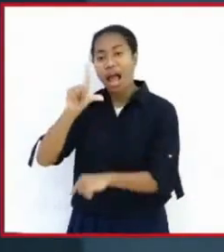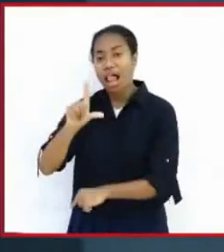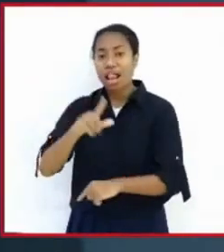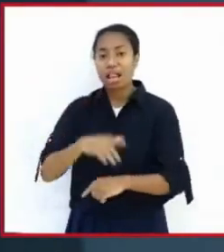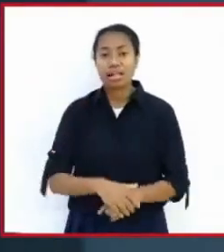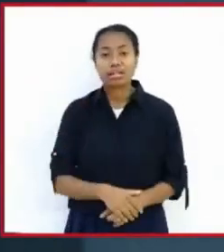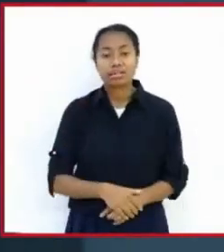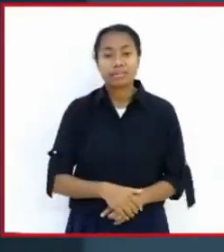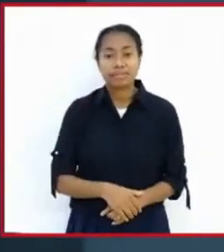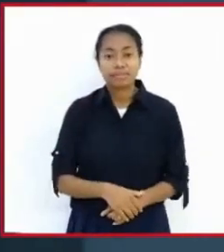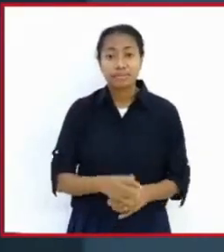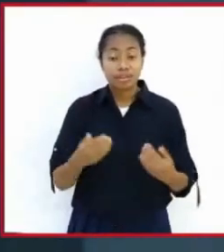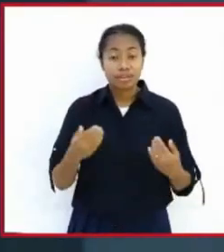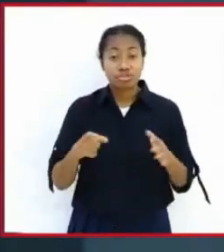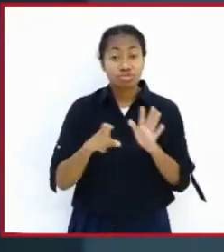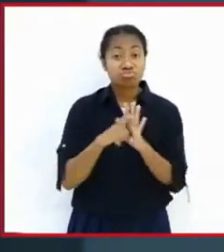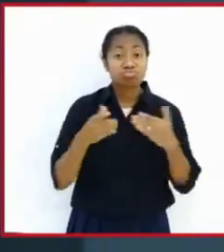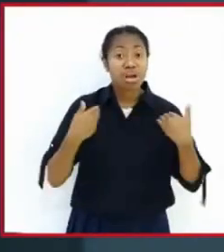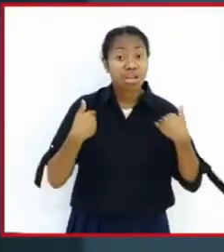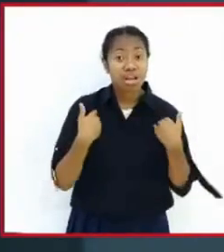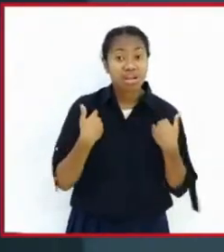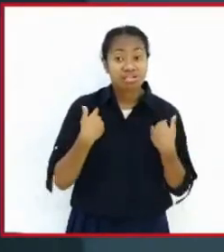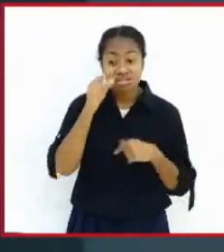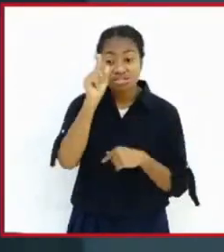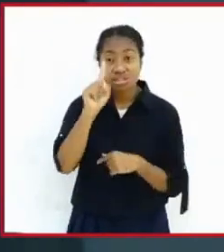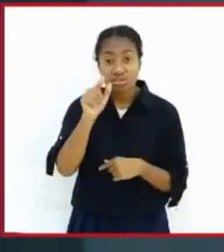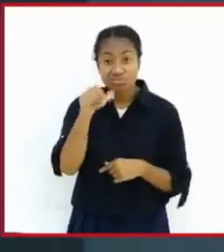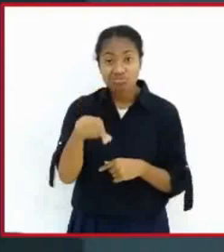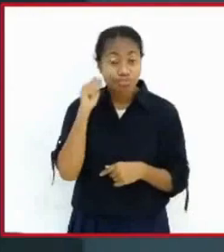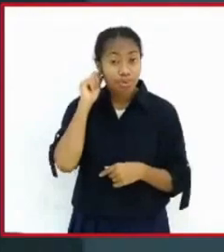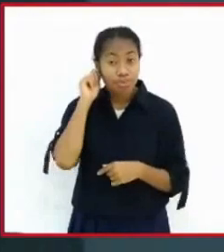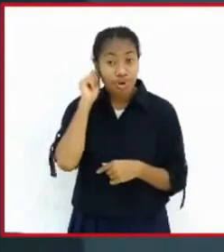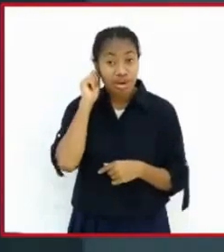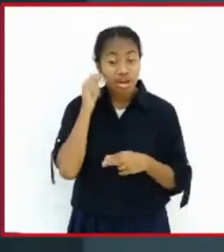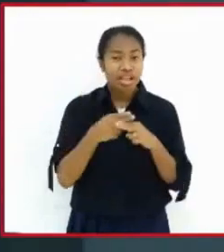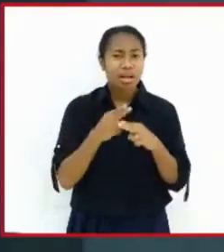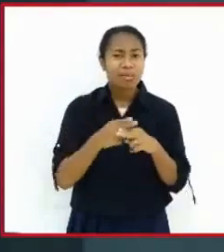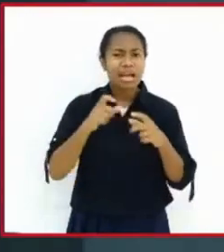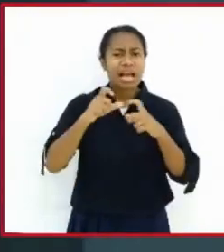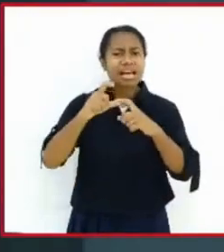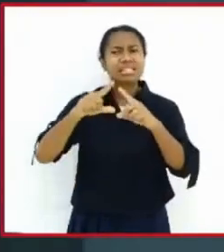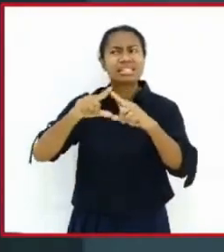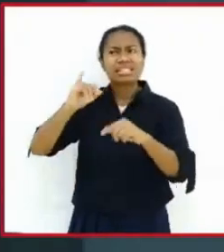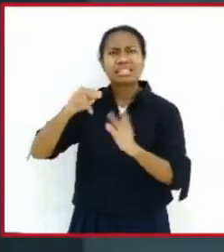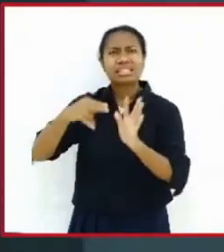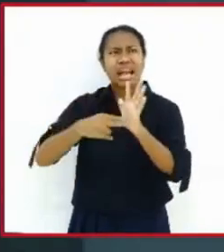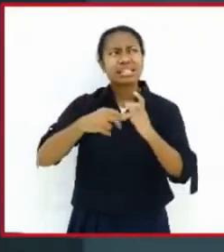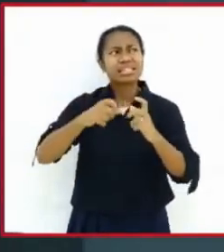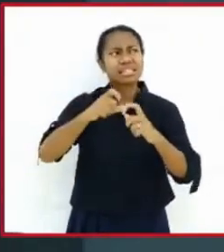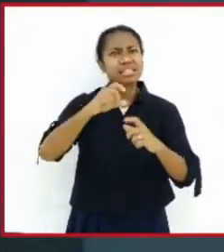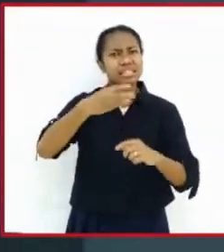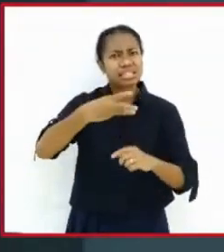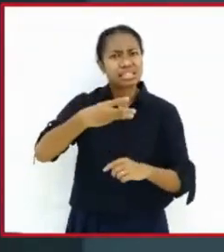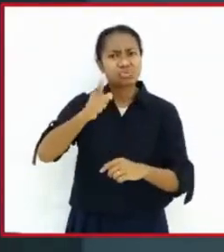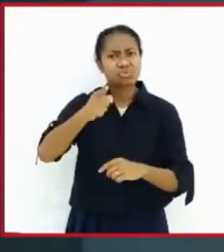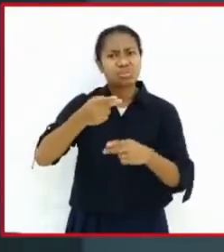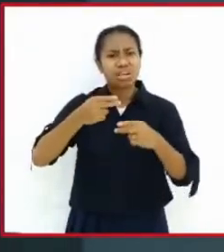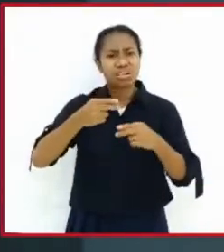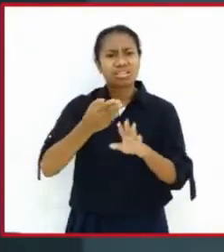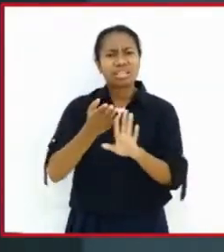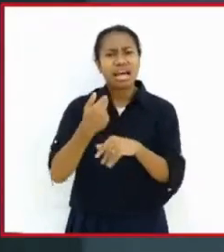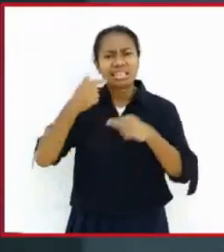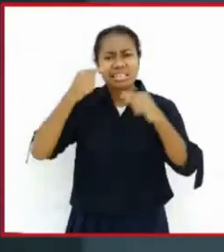Hai Google ada seorang perempuan namanya schwann dari Tiongkok Cina